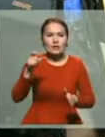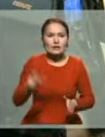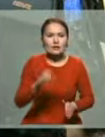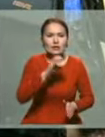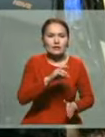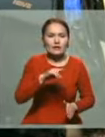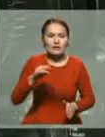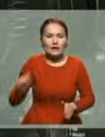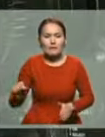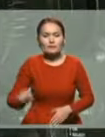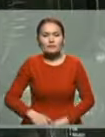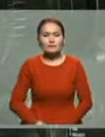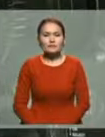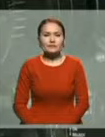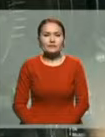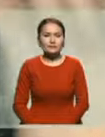Дивина.